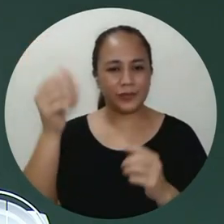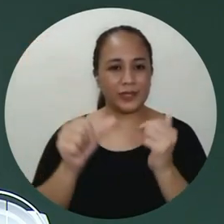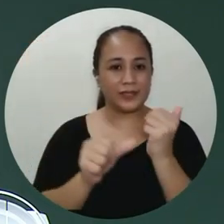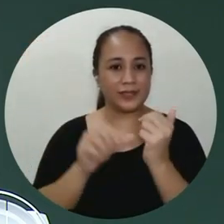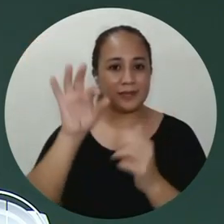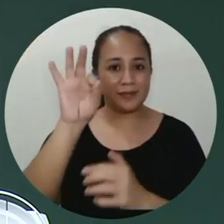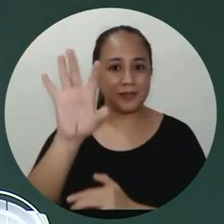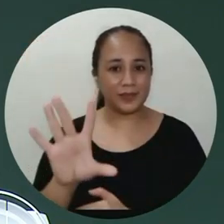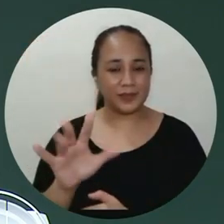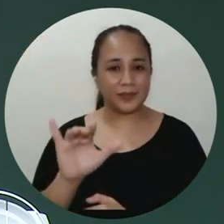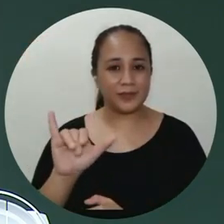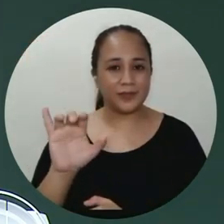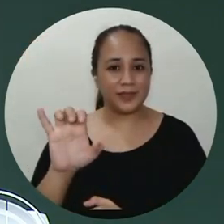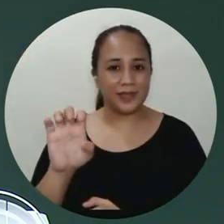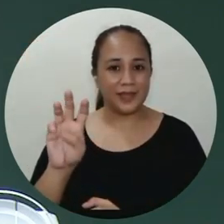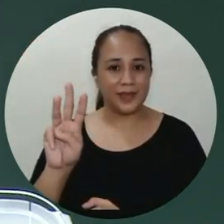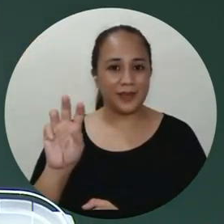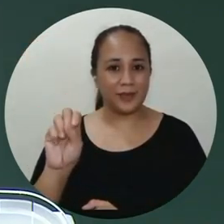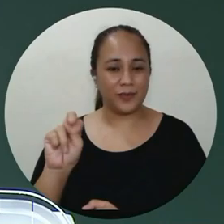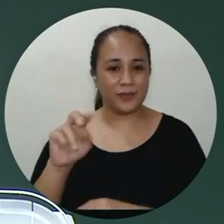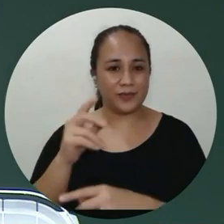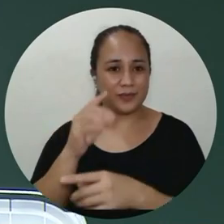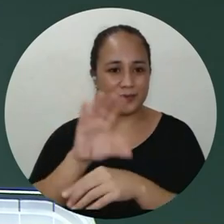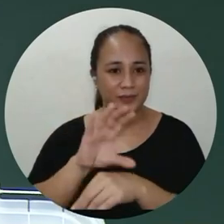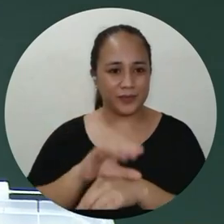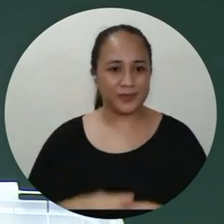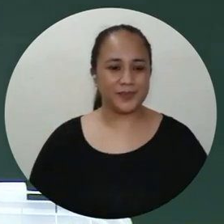Yewon Church. 제가 이 종강을 하면서